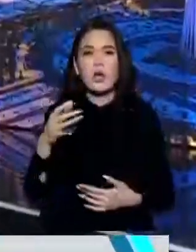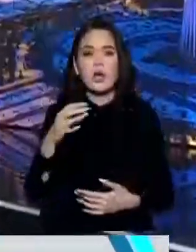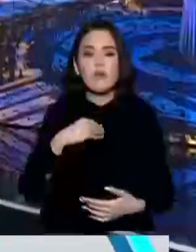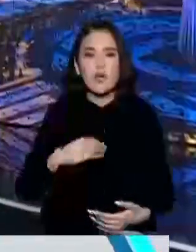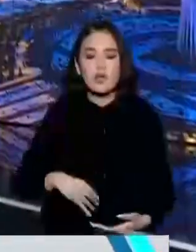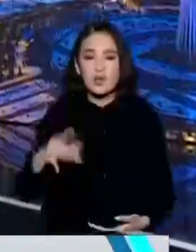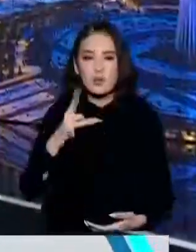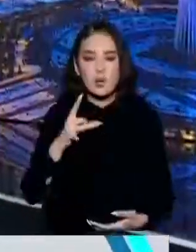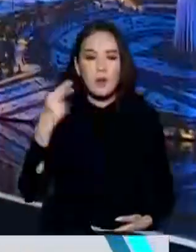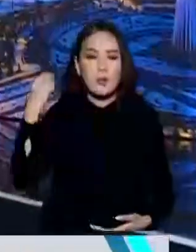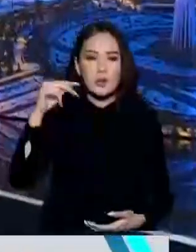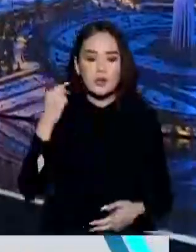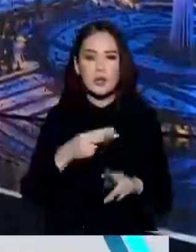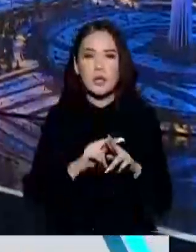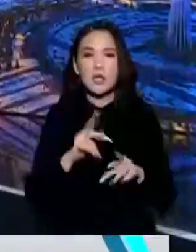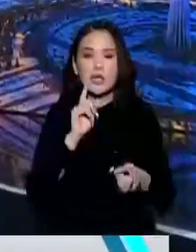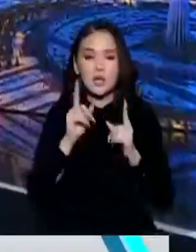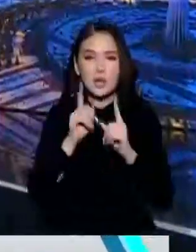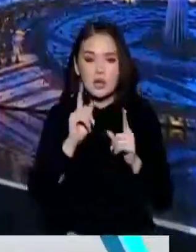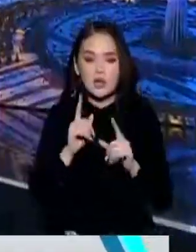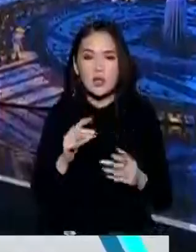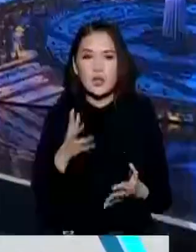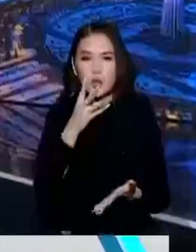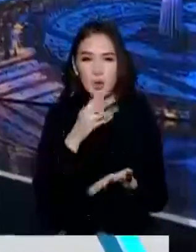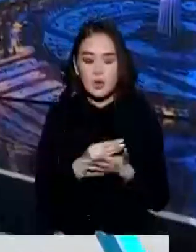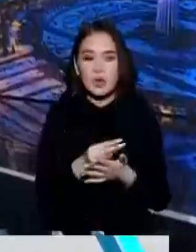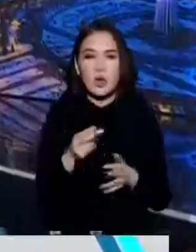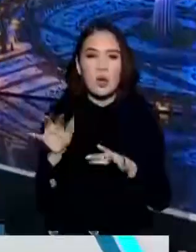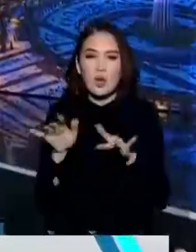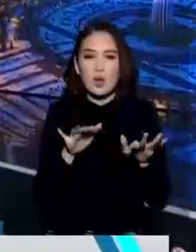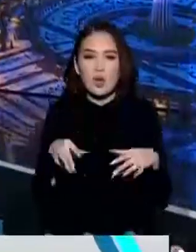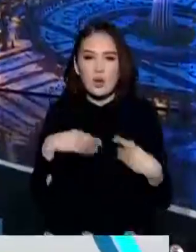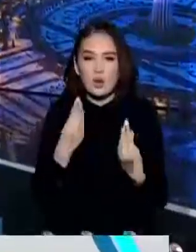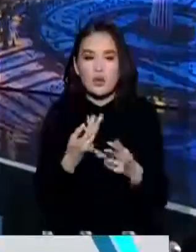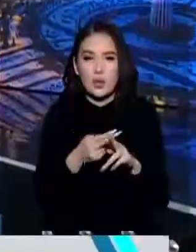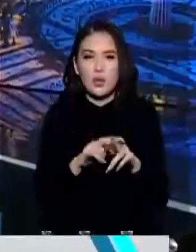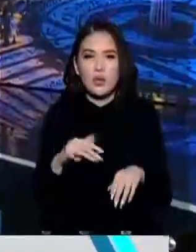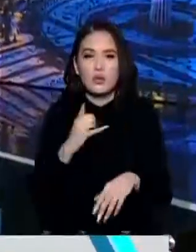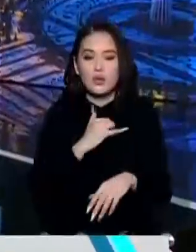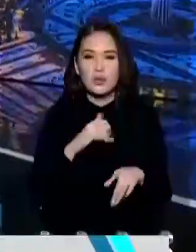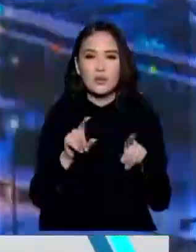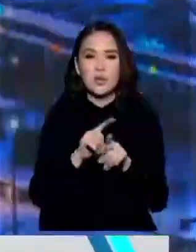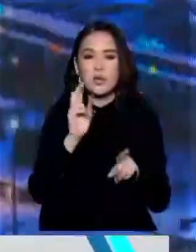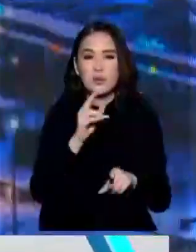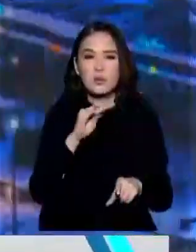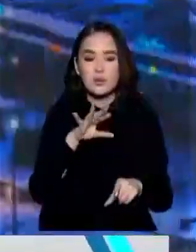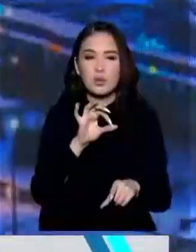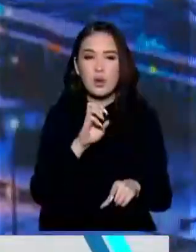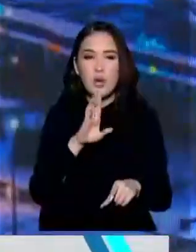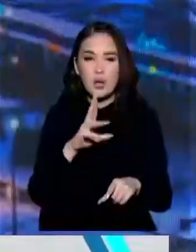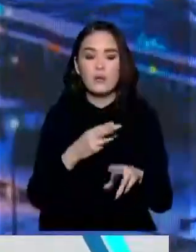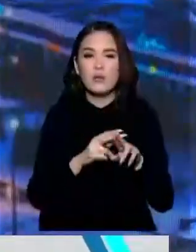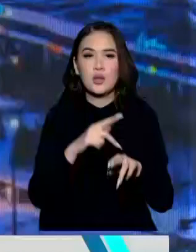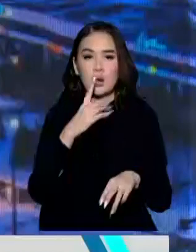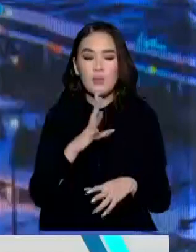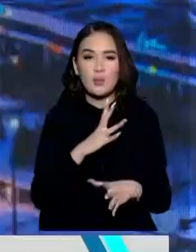осындай кеңес ретінде өз функциясын атқарады. Бізде де Қасым-Жомарт Кемелұлы сол халықаралық тәжірибенің бәрін